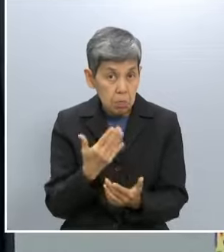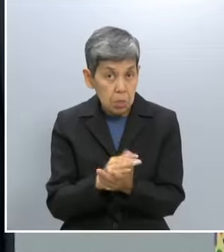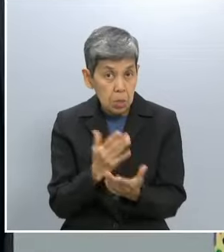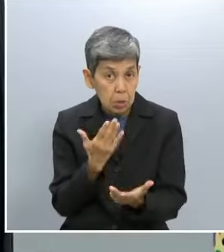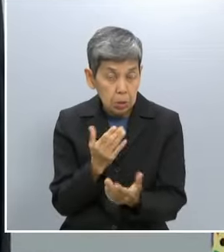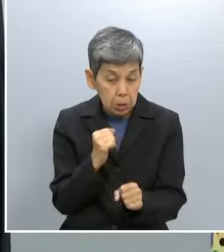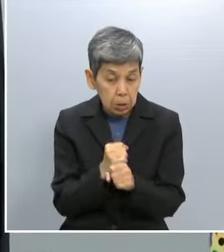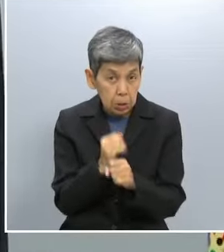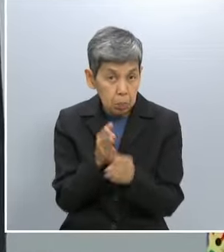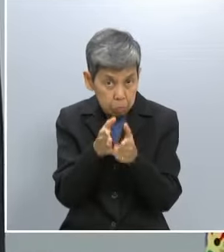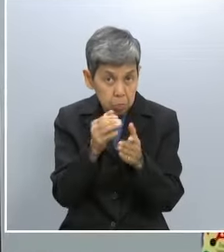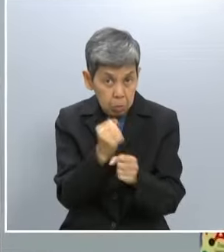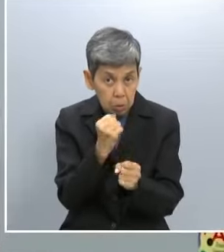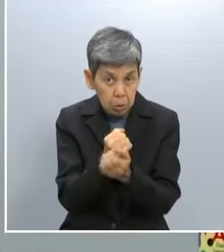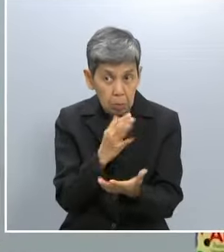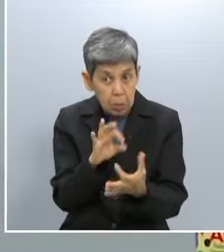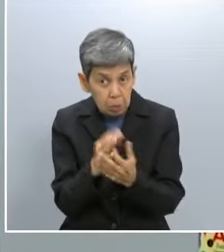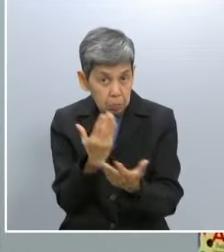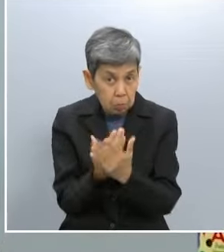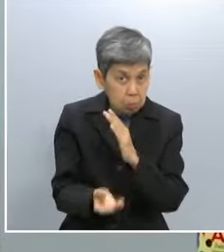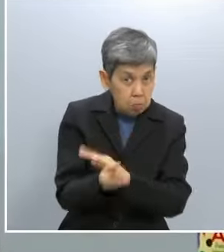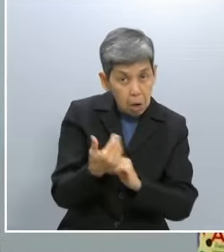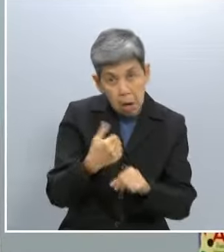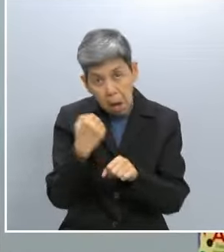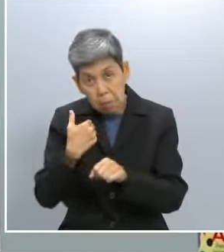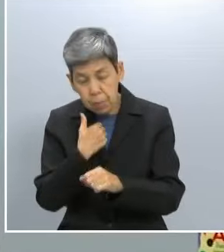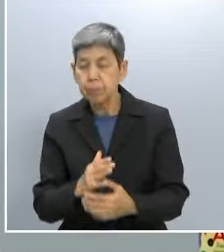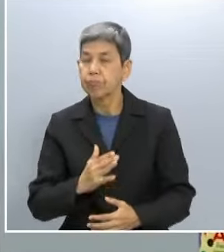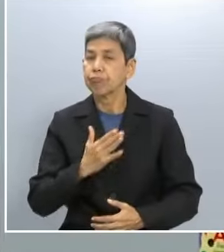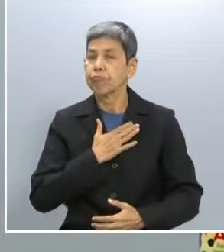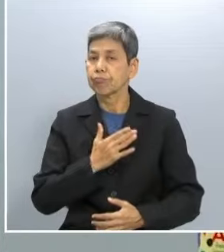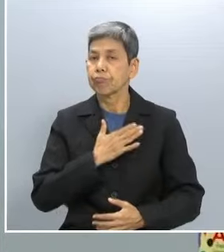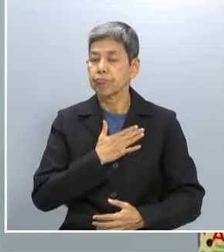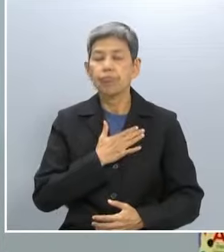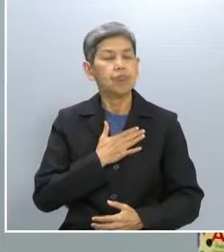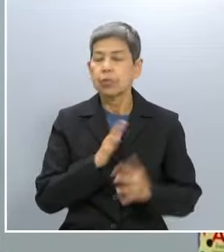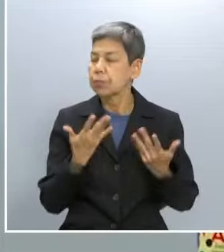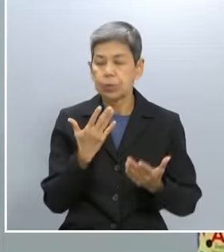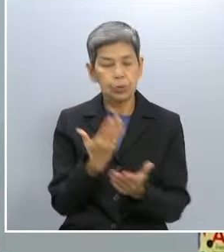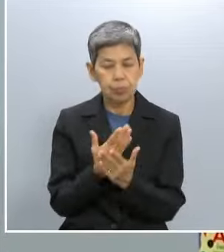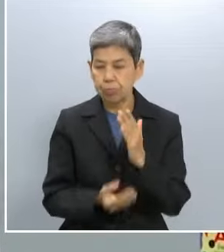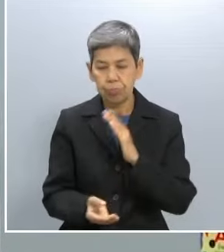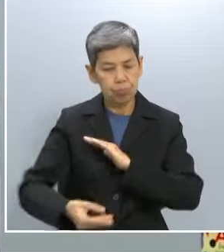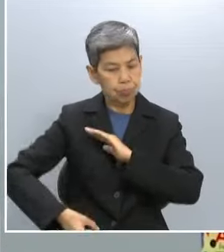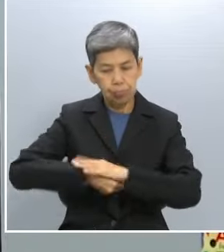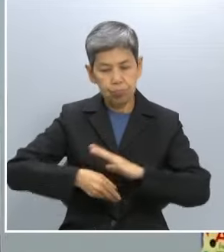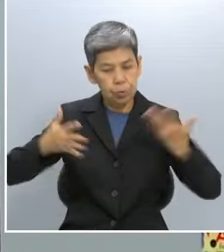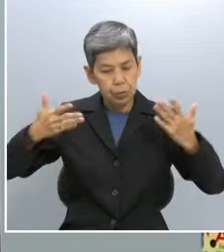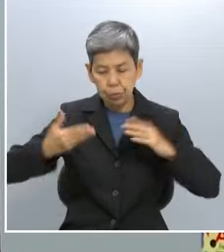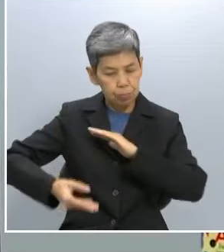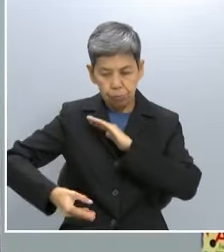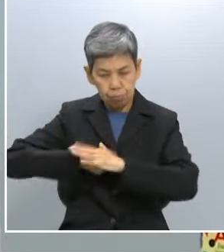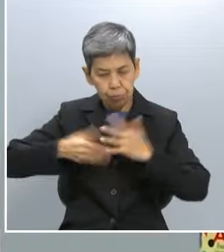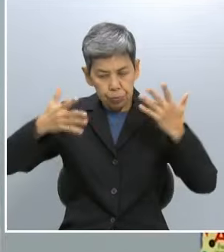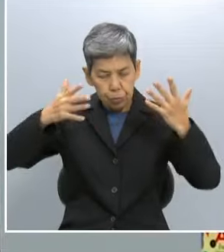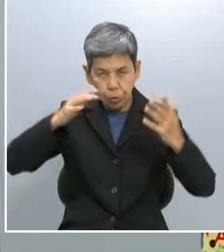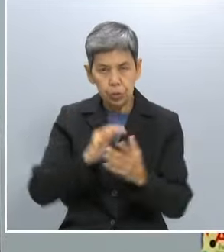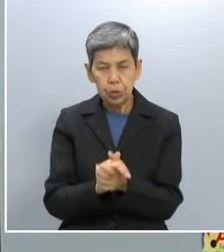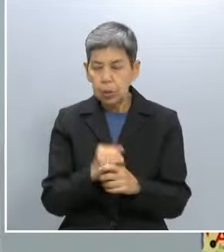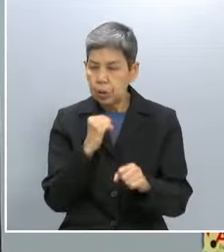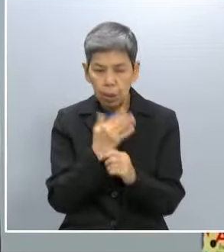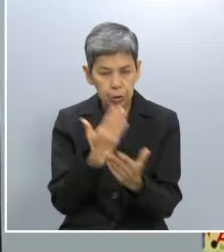มาที่บิ๊กโจ๊กหรือเปล่าเนี่ยเส้นการทางการเงินต่างๆนานาบิ๊กโจ๊กยืนยันครับบอกว่าไม่มีเส้นเงินจากเว็บพนันเข้ามาและไม่มีเส้นทาง